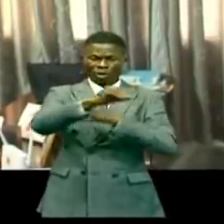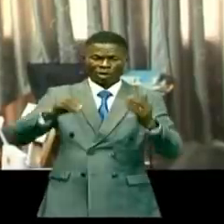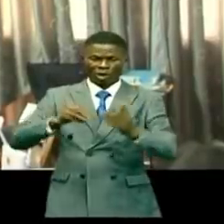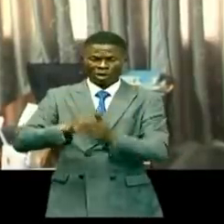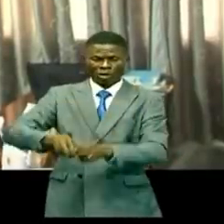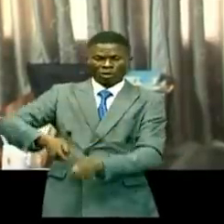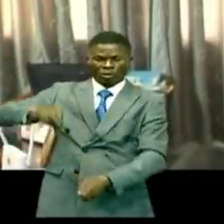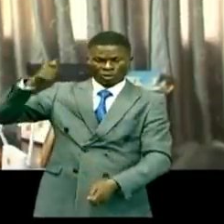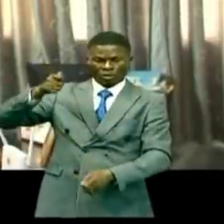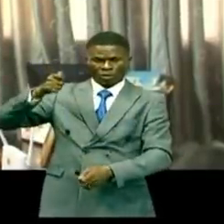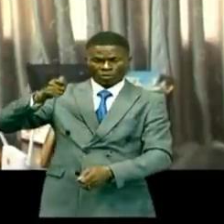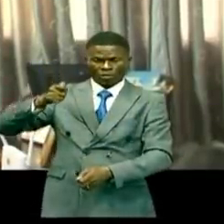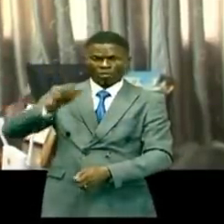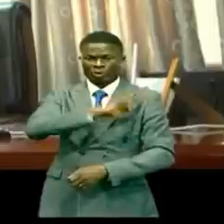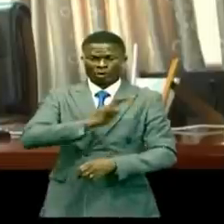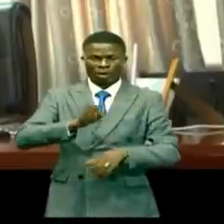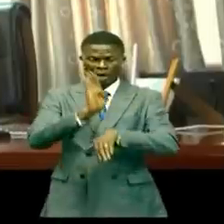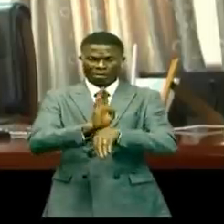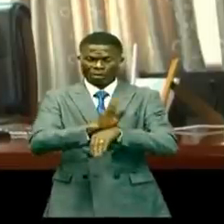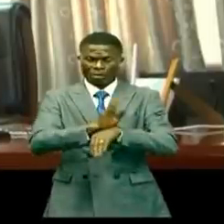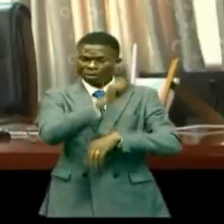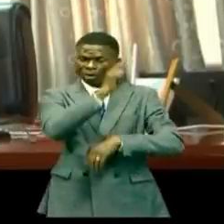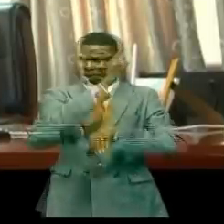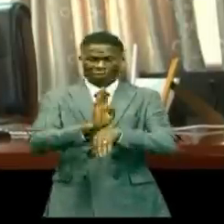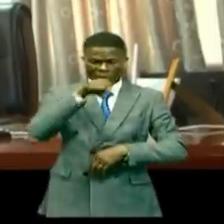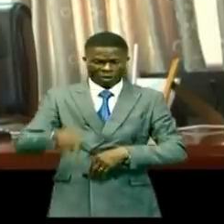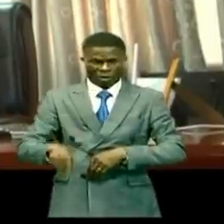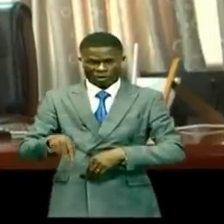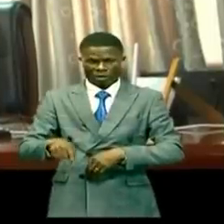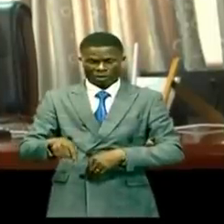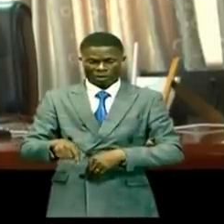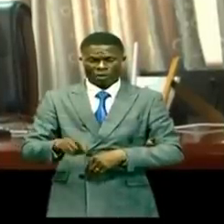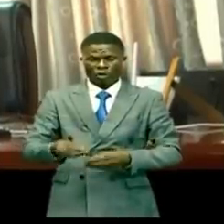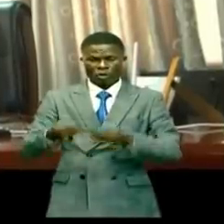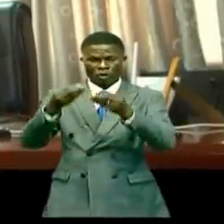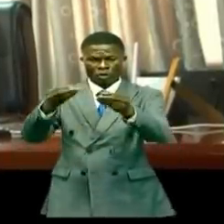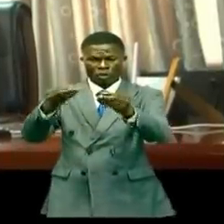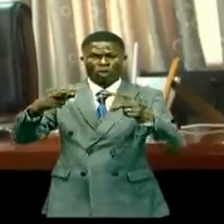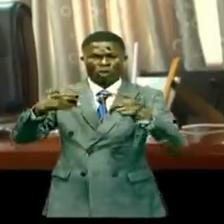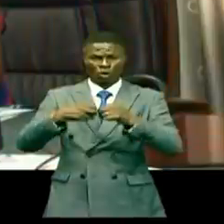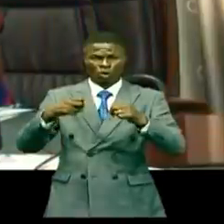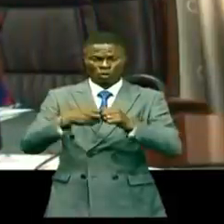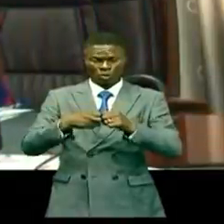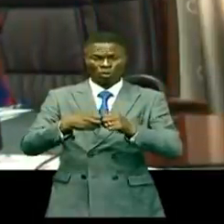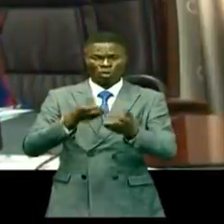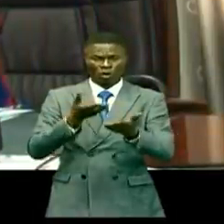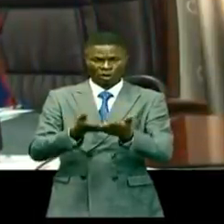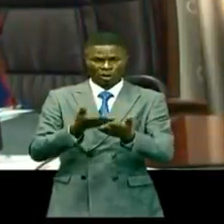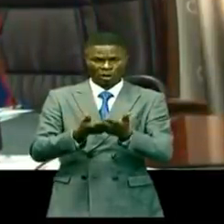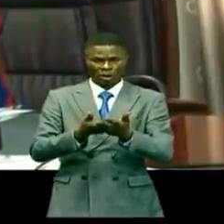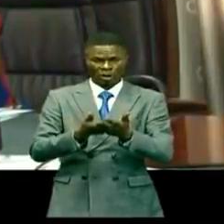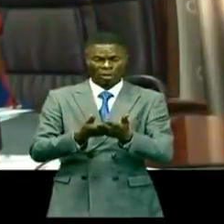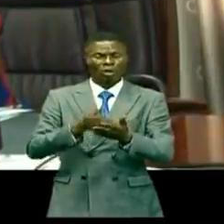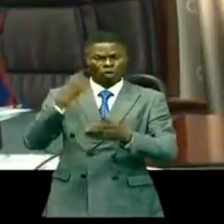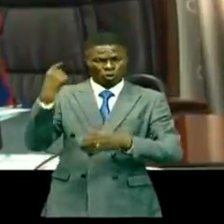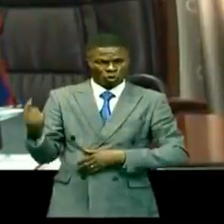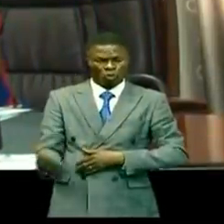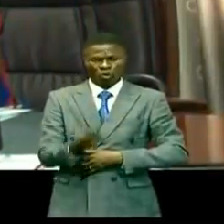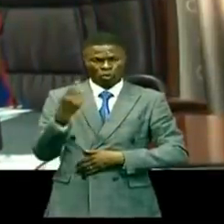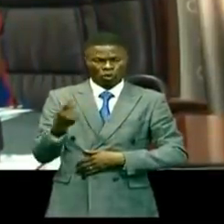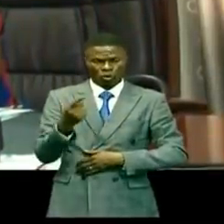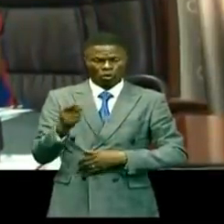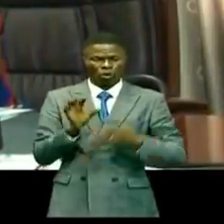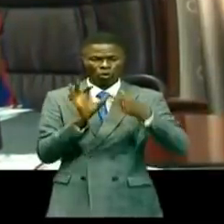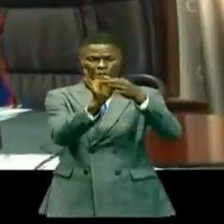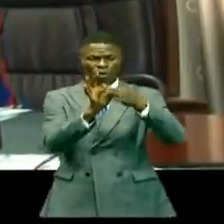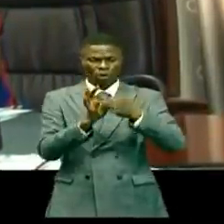de Pointe-Noire en République démocratique du Congo. L'alimentation en énergie électrique, consécutive à cette